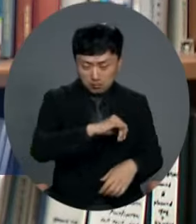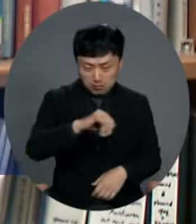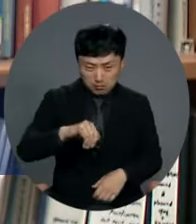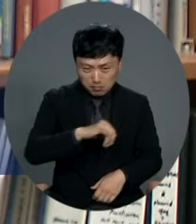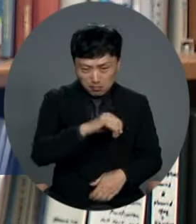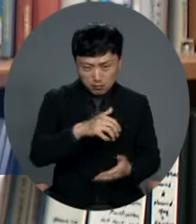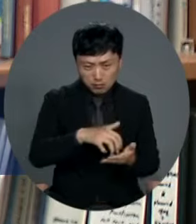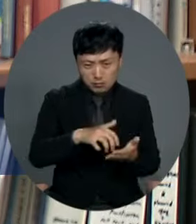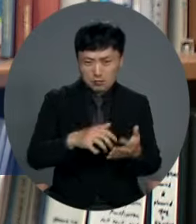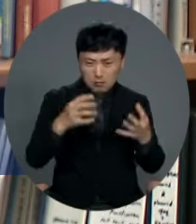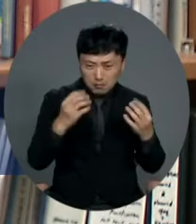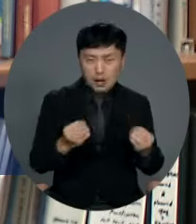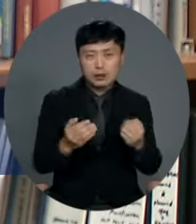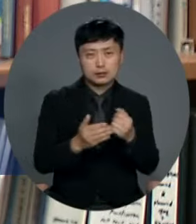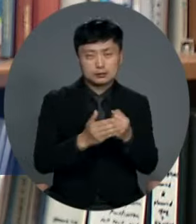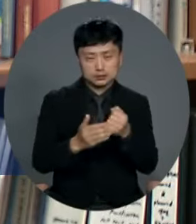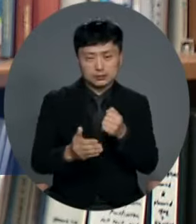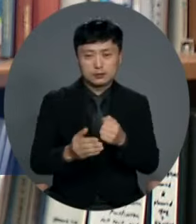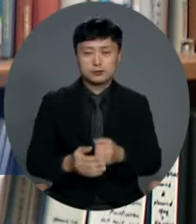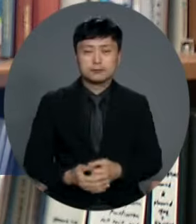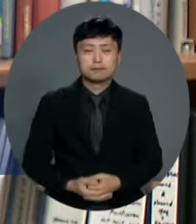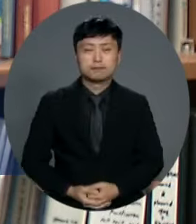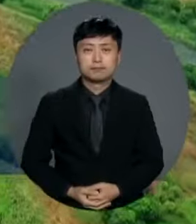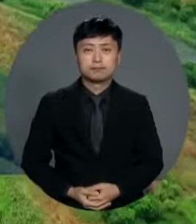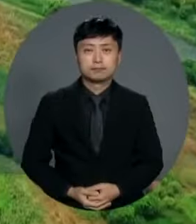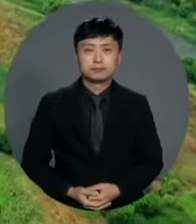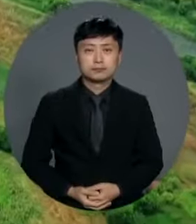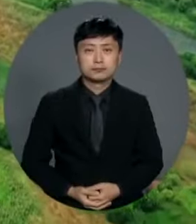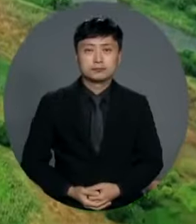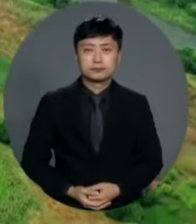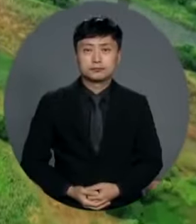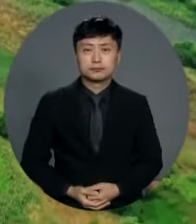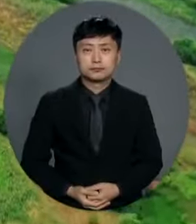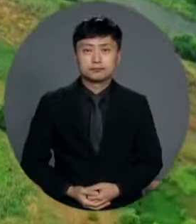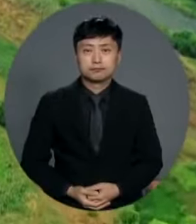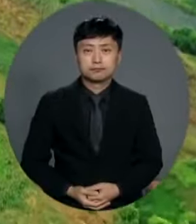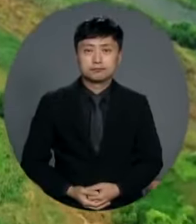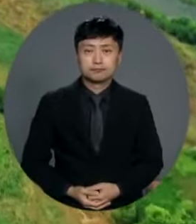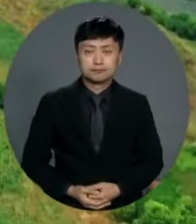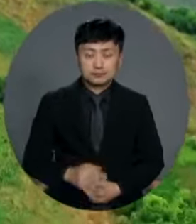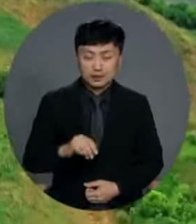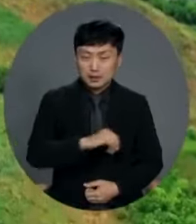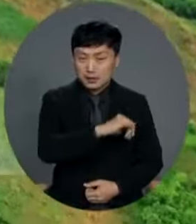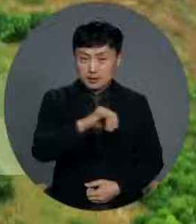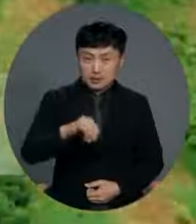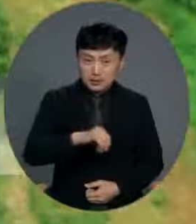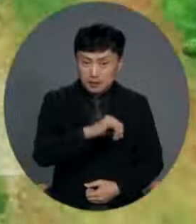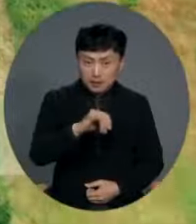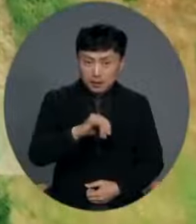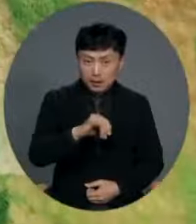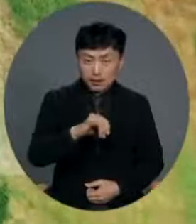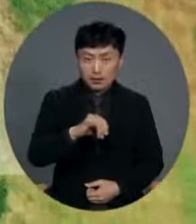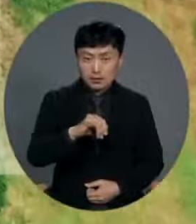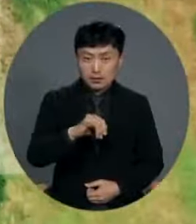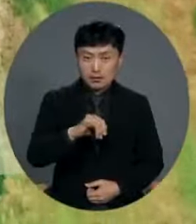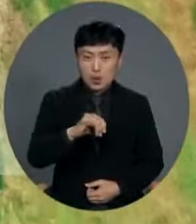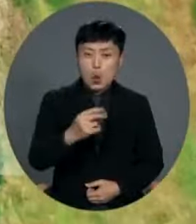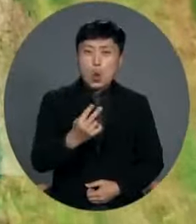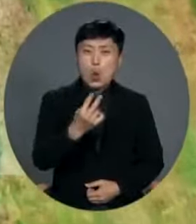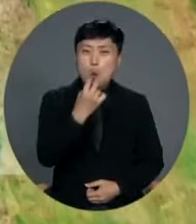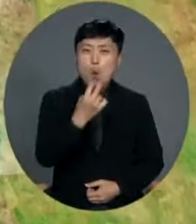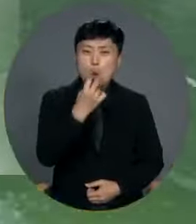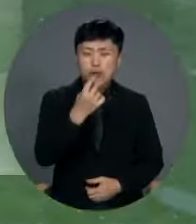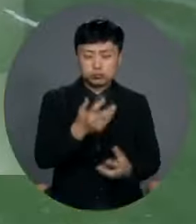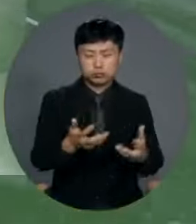많이 나왔고 거의 서로 상관관계가 있었습니다 확시 유회 남세균의 독소인 마이크로 세틴이 에어로졸